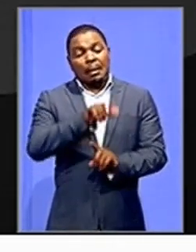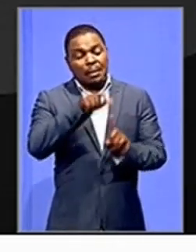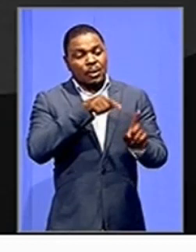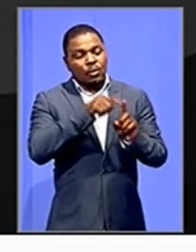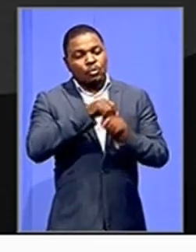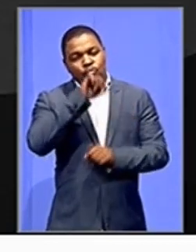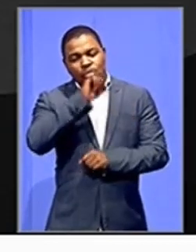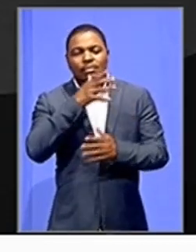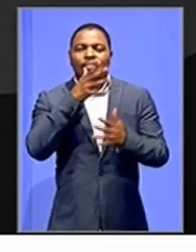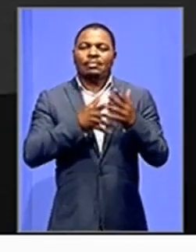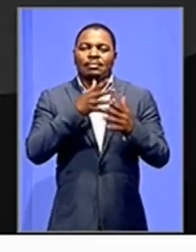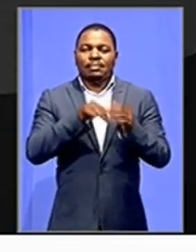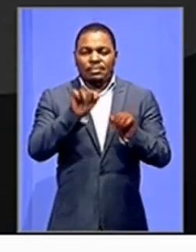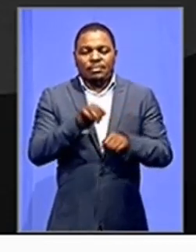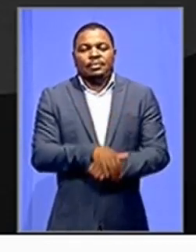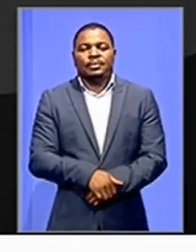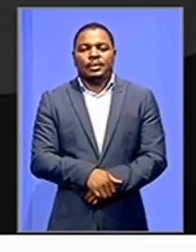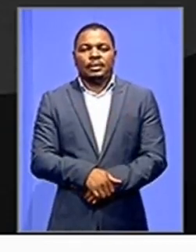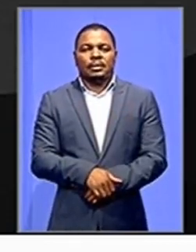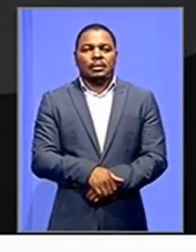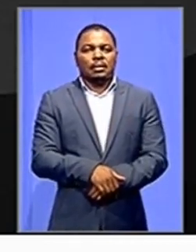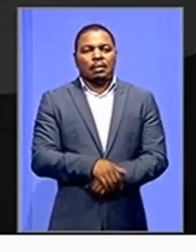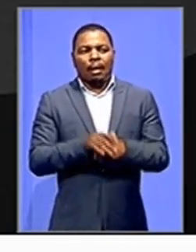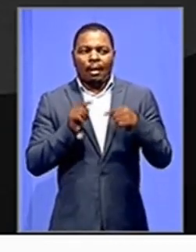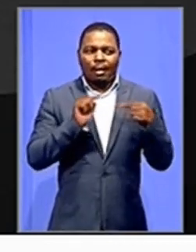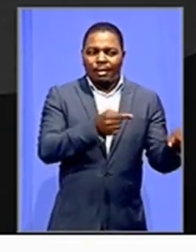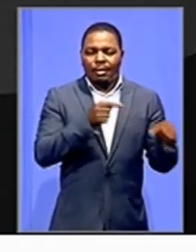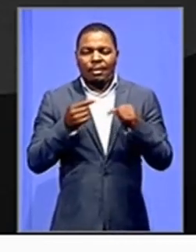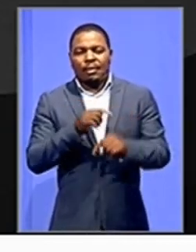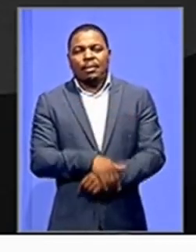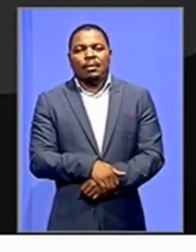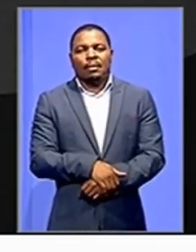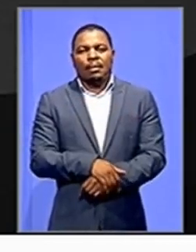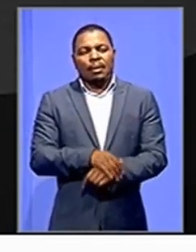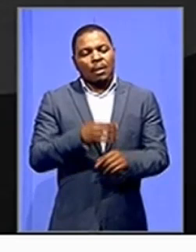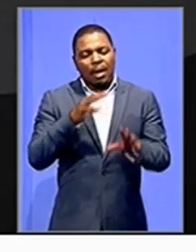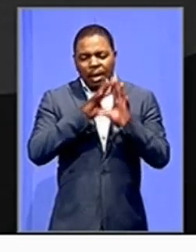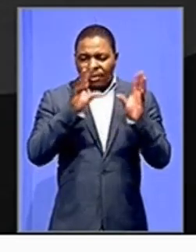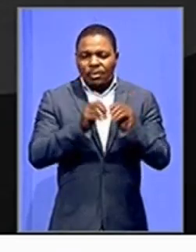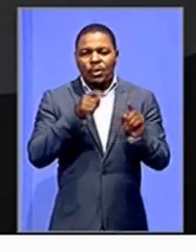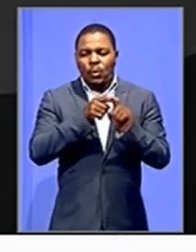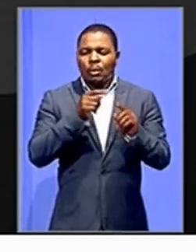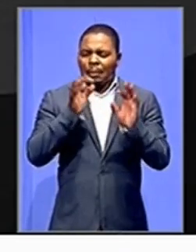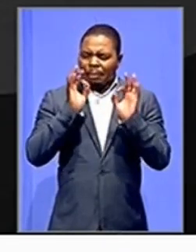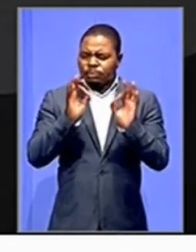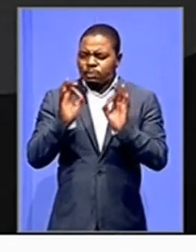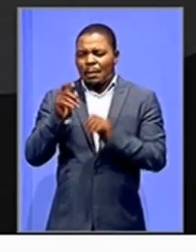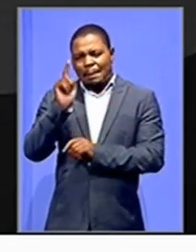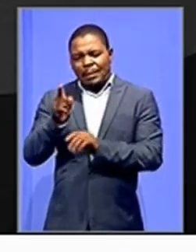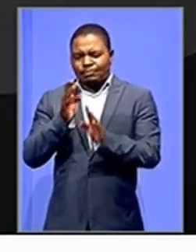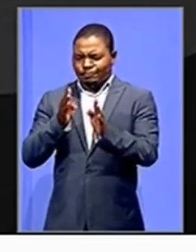ratang metlae, a rata go adiwa gore motho gore ntho mo leng go gore e